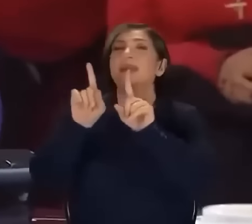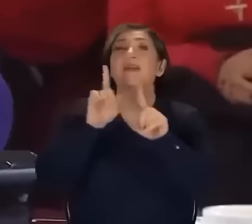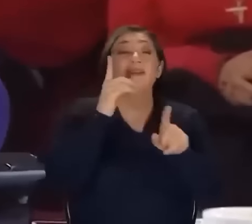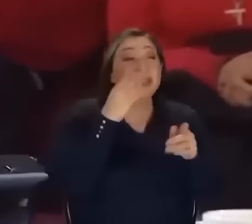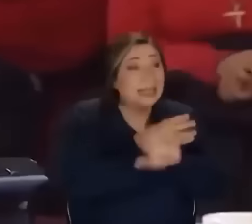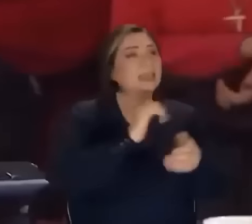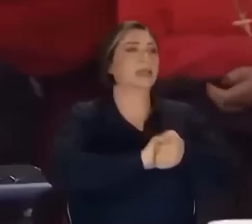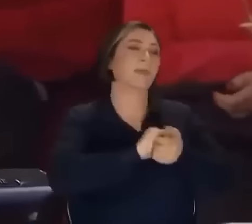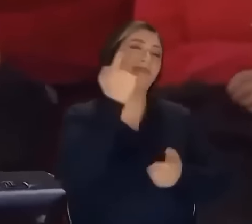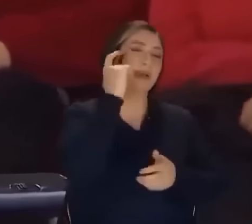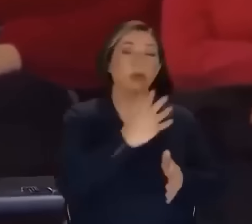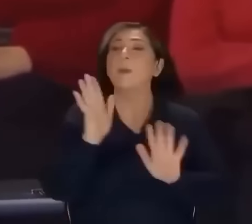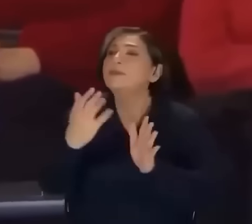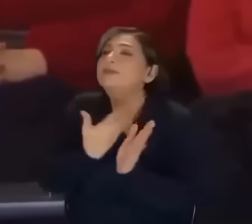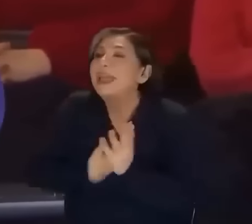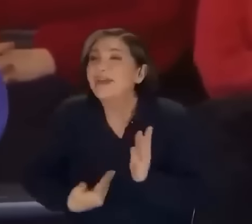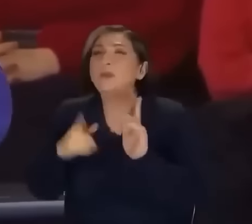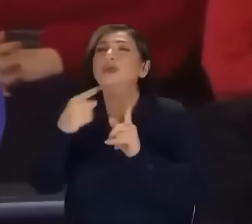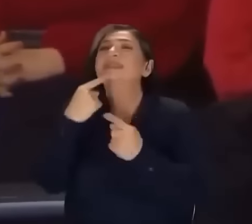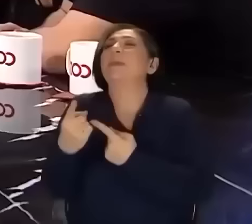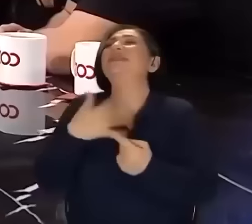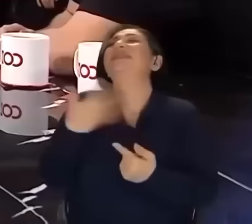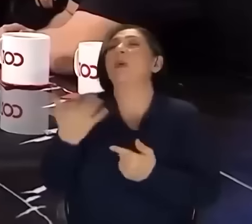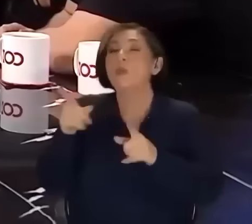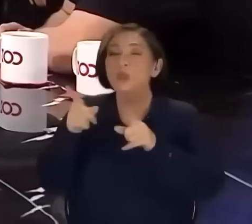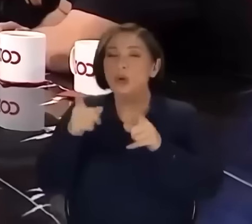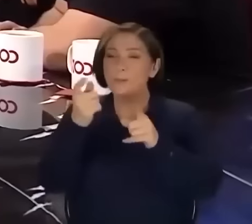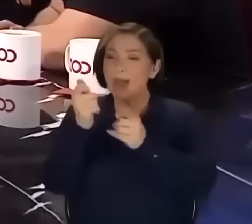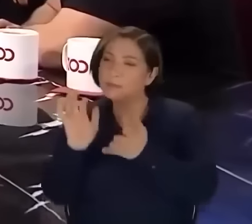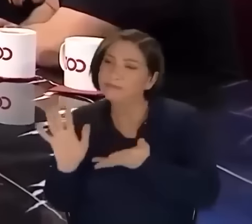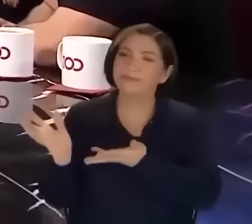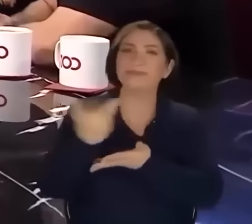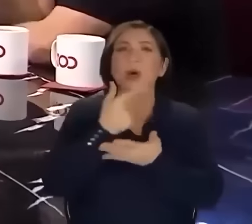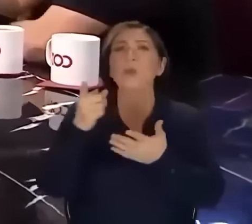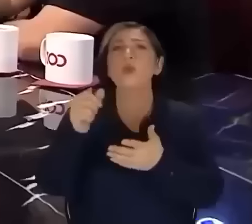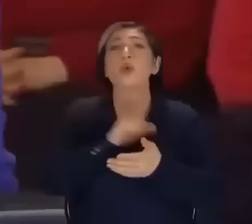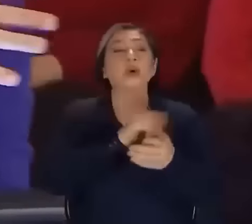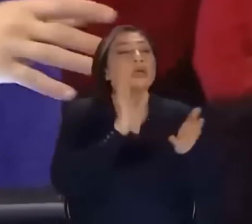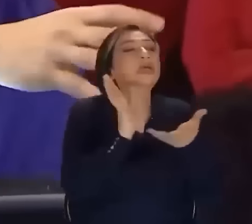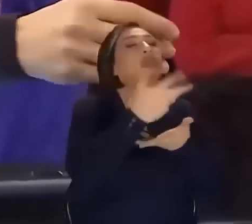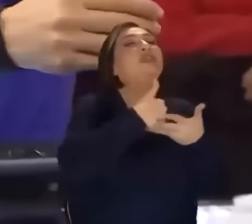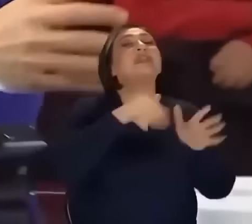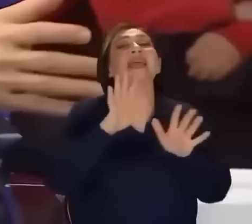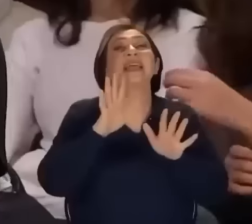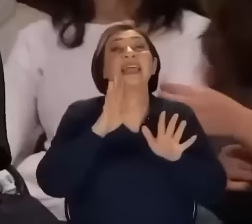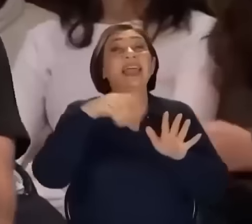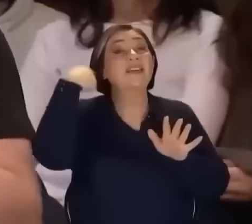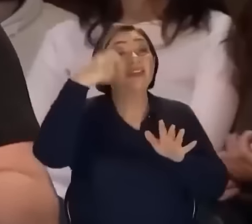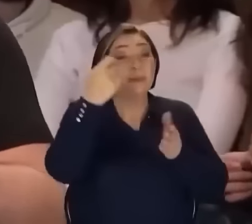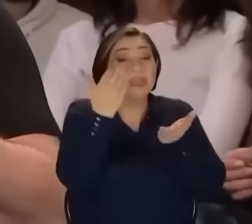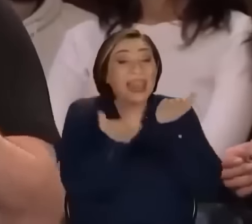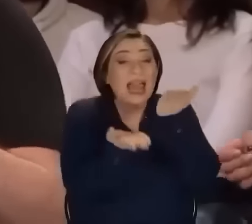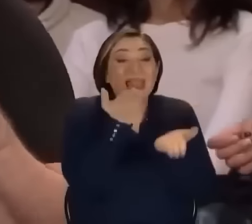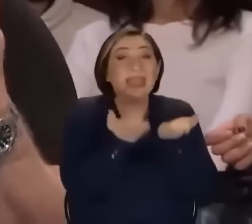Vallahi samimi fikrim bu ya sevgilim buna girmek istemiyorum Bu gişe meselesi gişe korku Yok ya Okan gişe değil yalnızca filmleri